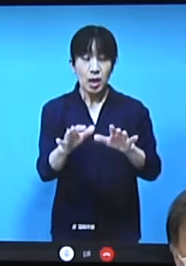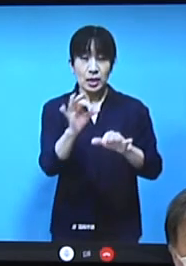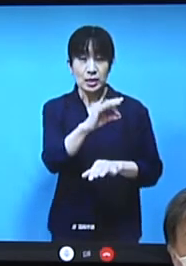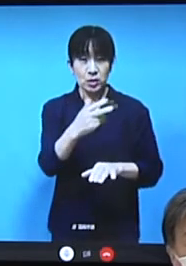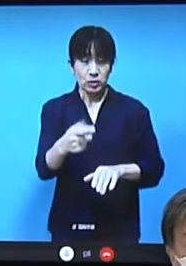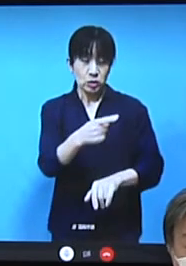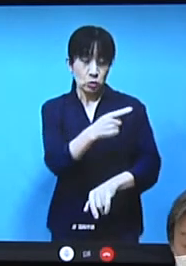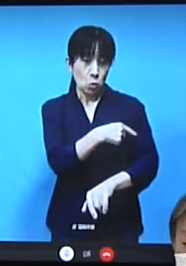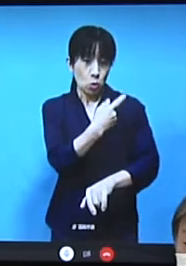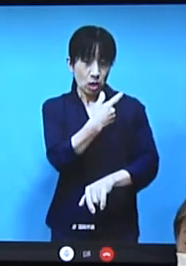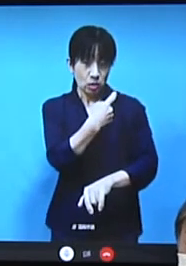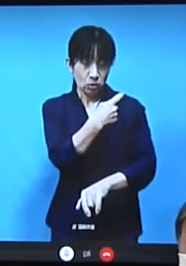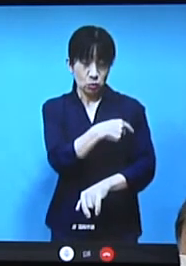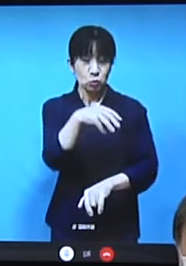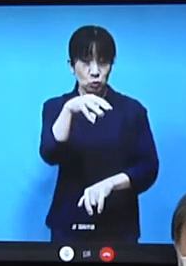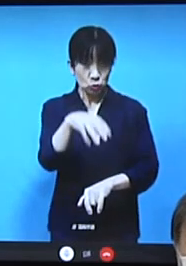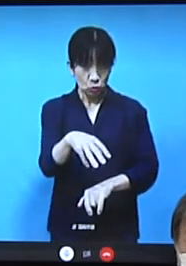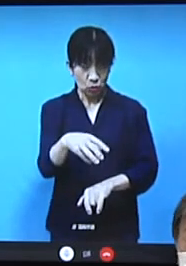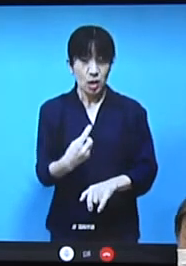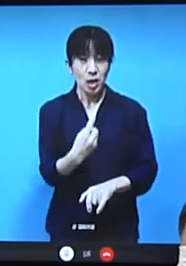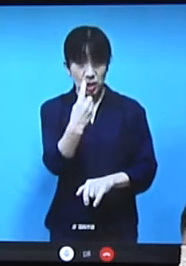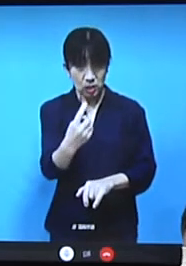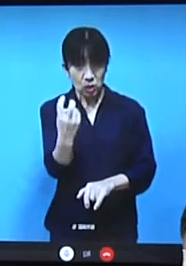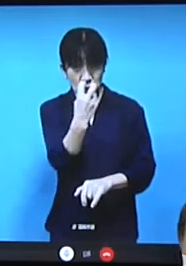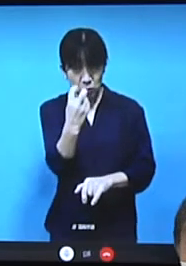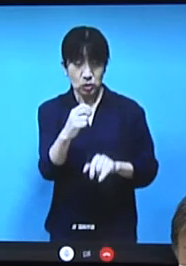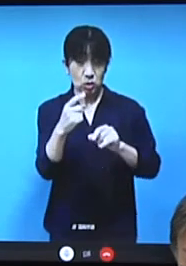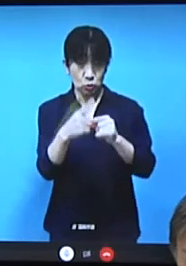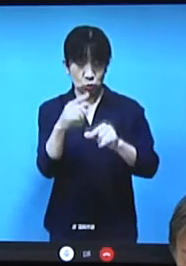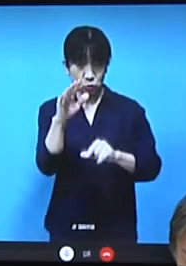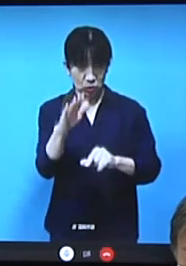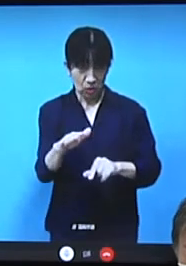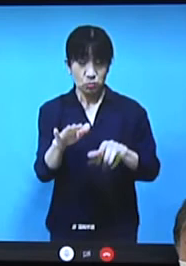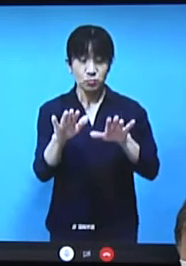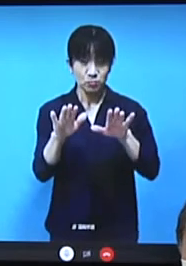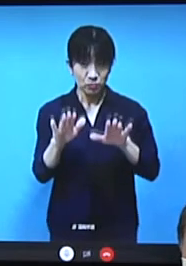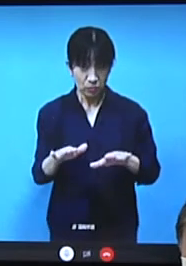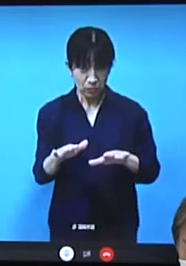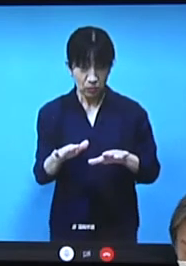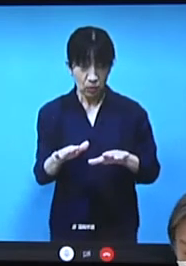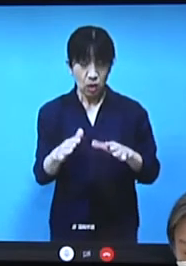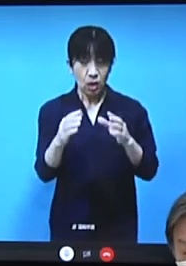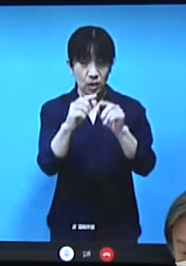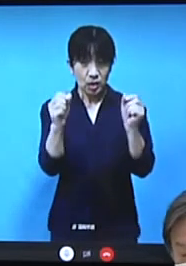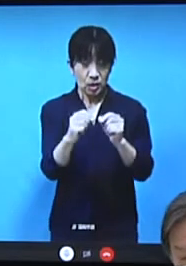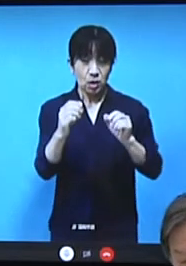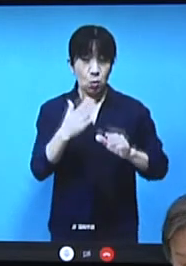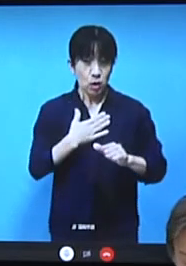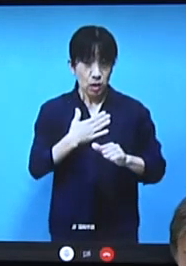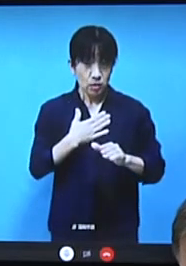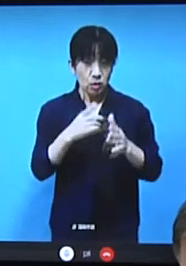ので、調査結果がまとまり検査を行えばまたご報告をさせていただくことになると思います。